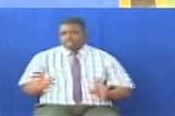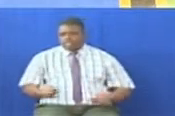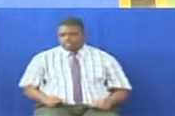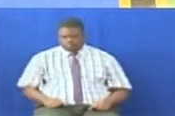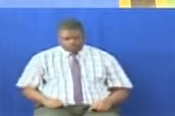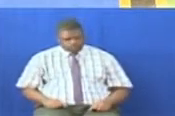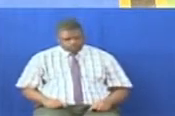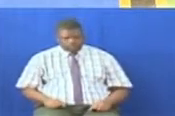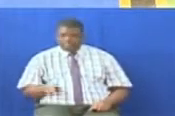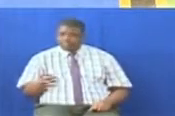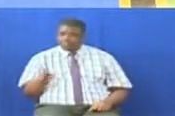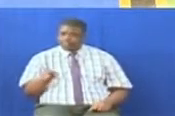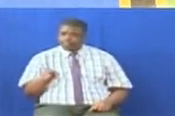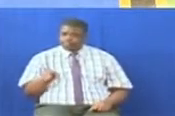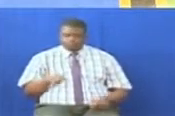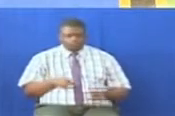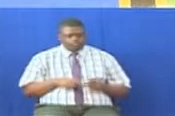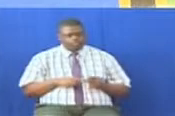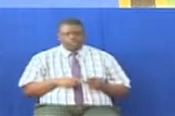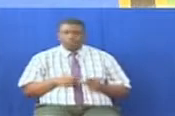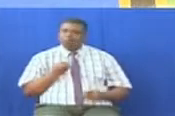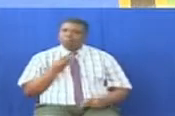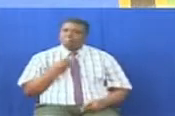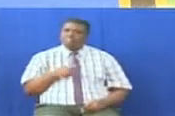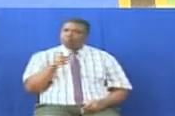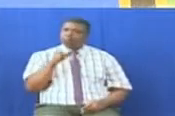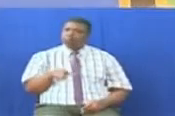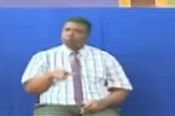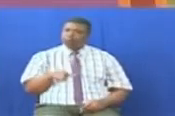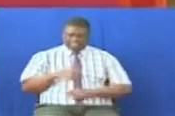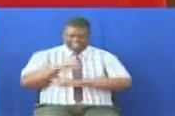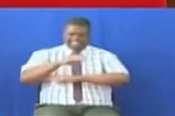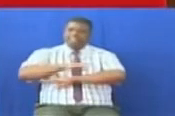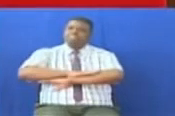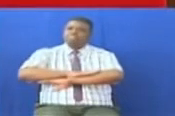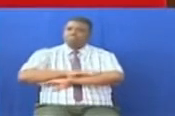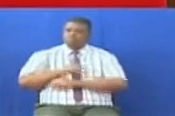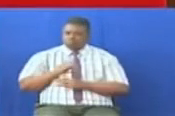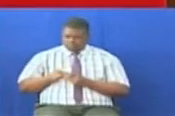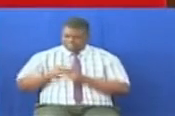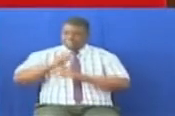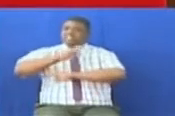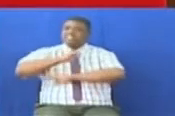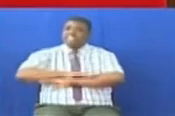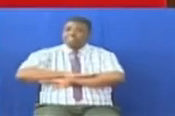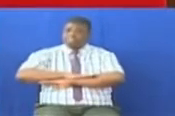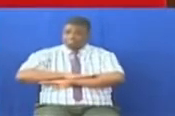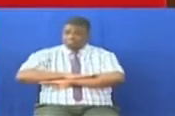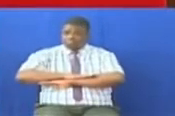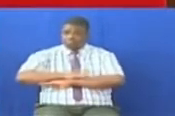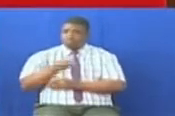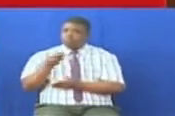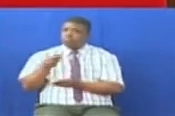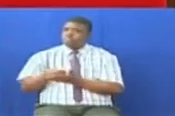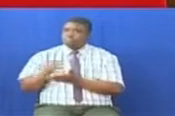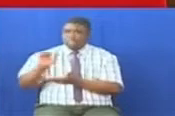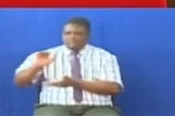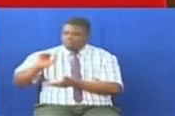inaumiza sana kuona mstaafu anastaafu, akisha staafu pesa yake haipati kwa